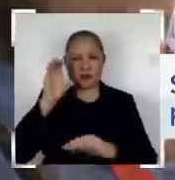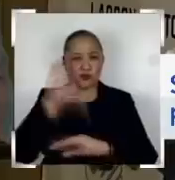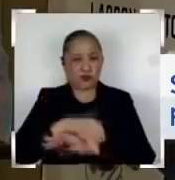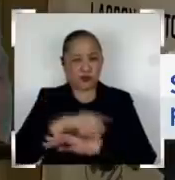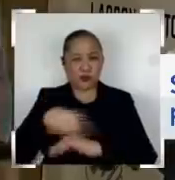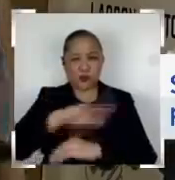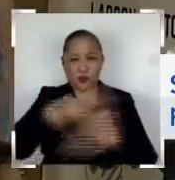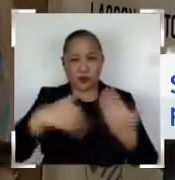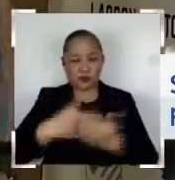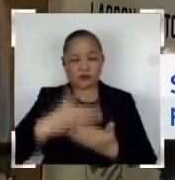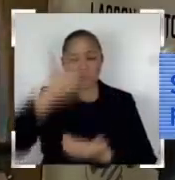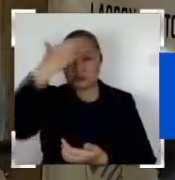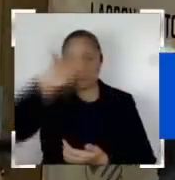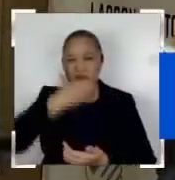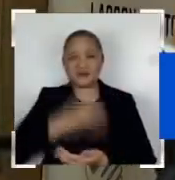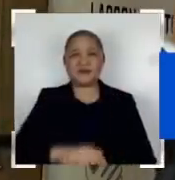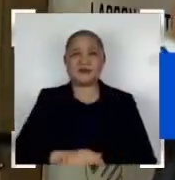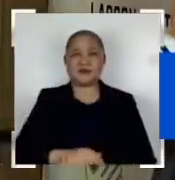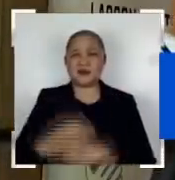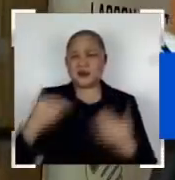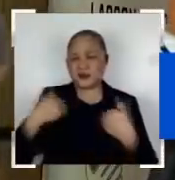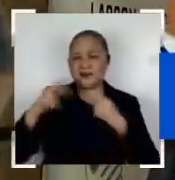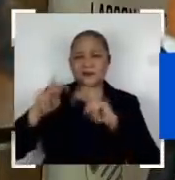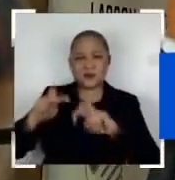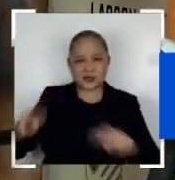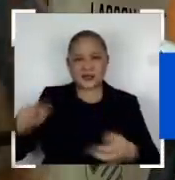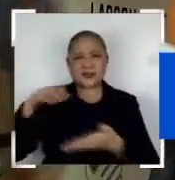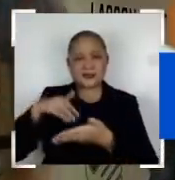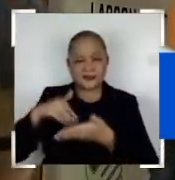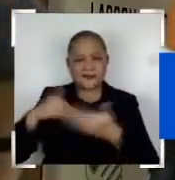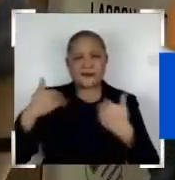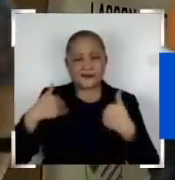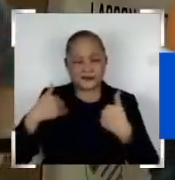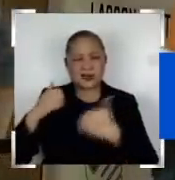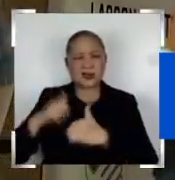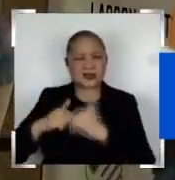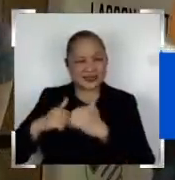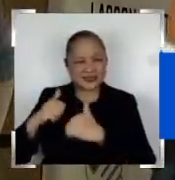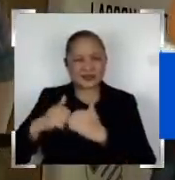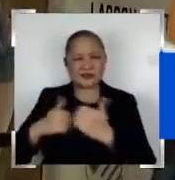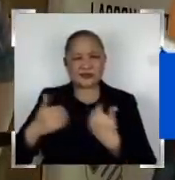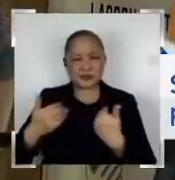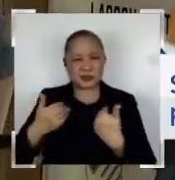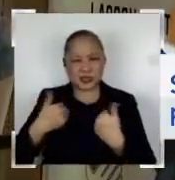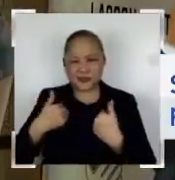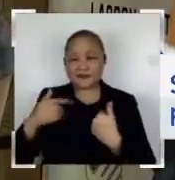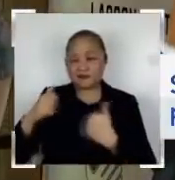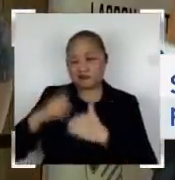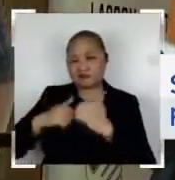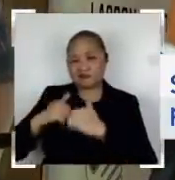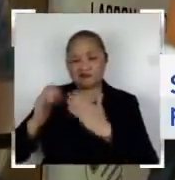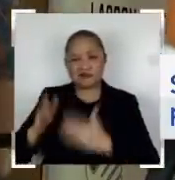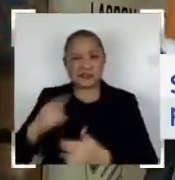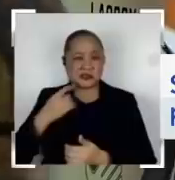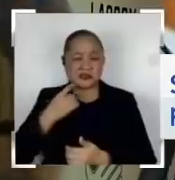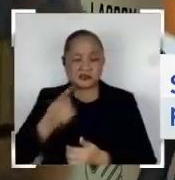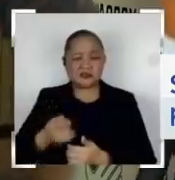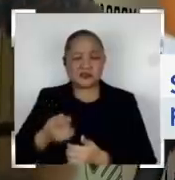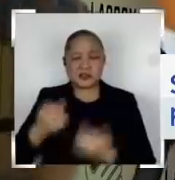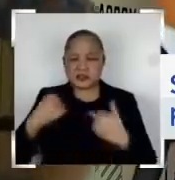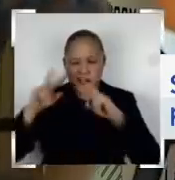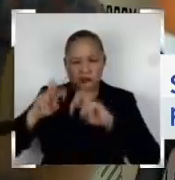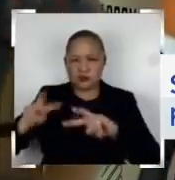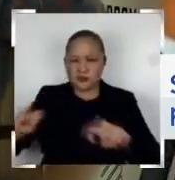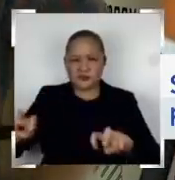shield. Merong study, merong engineering, merong engineer, you know, na merong research na ginawa